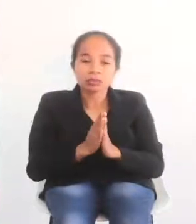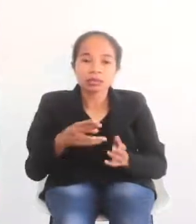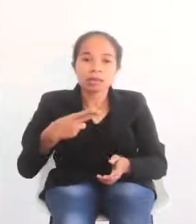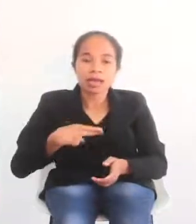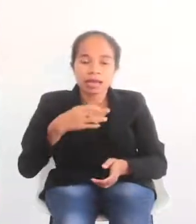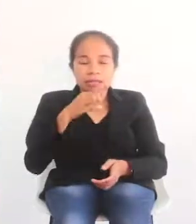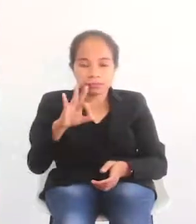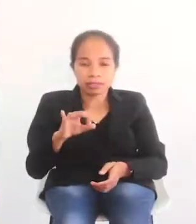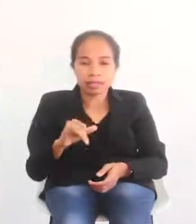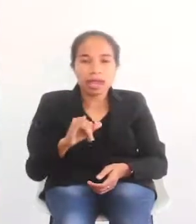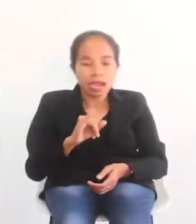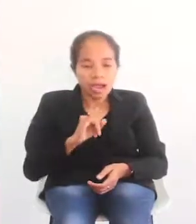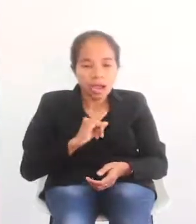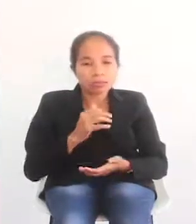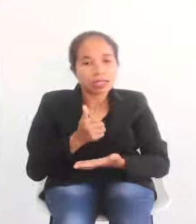Hau akompanya.